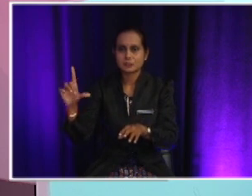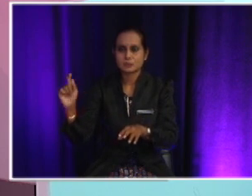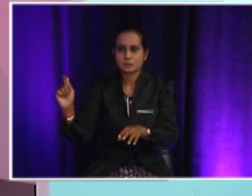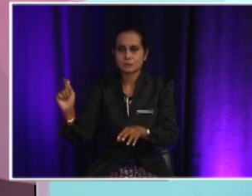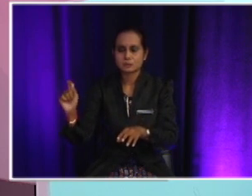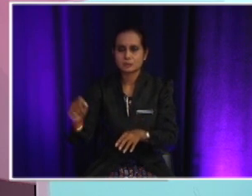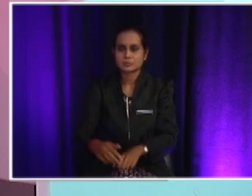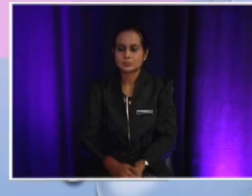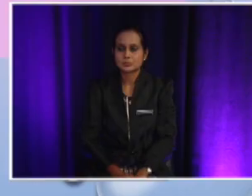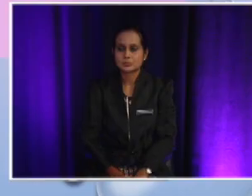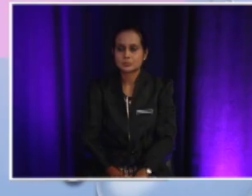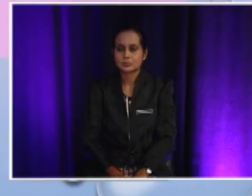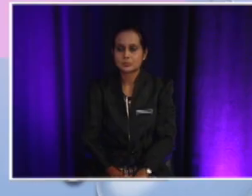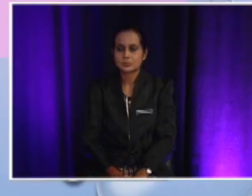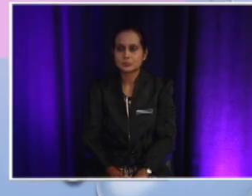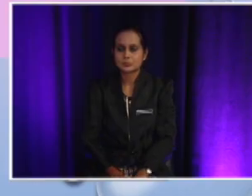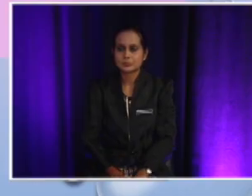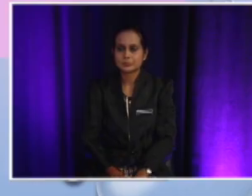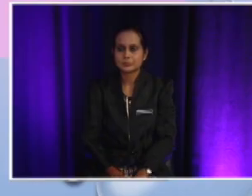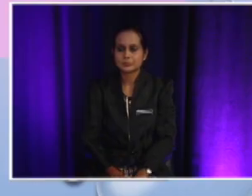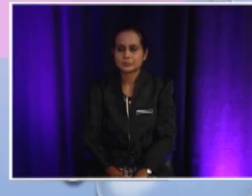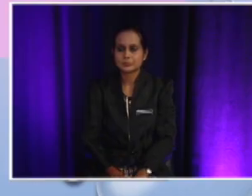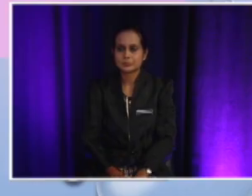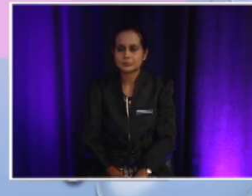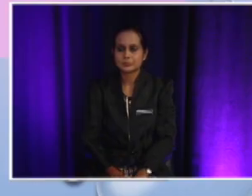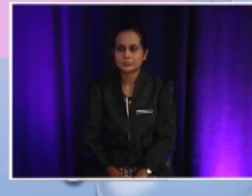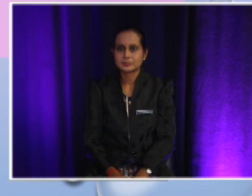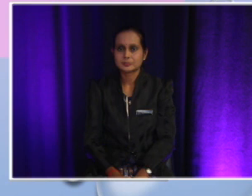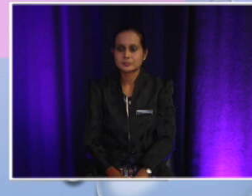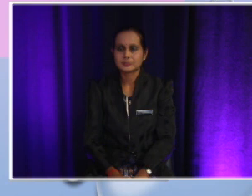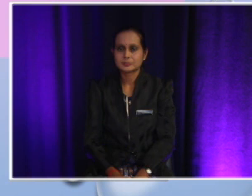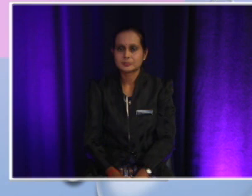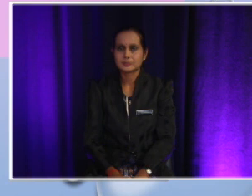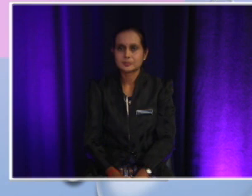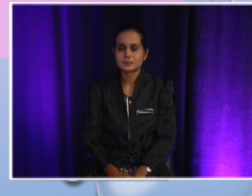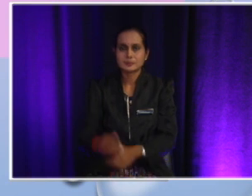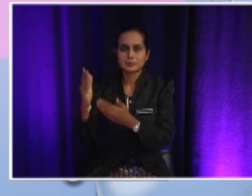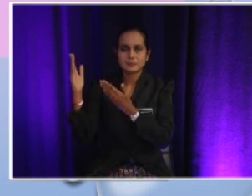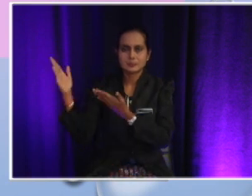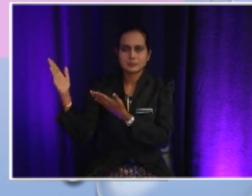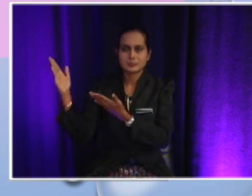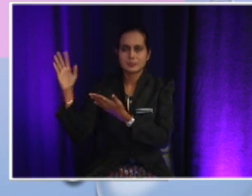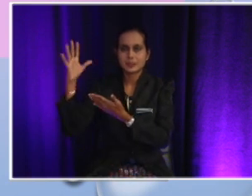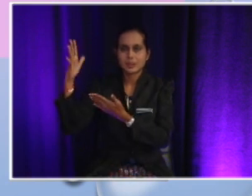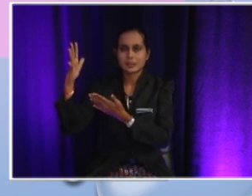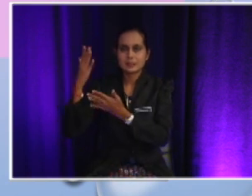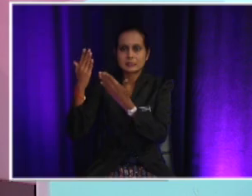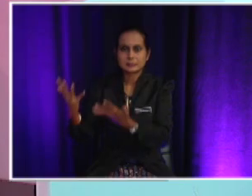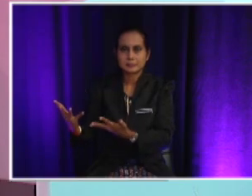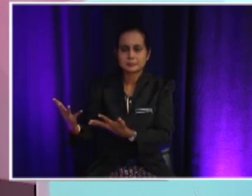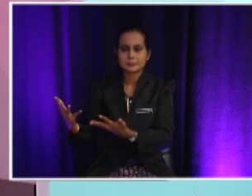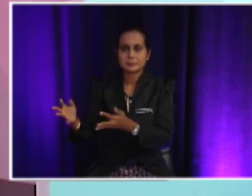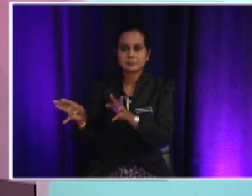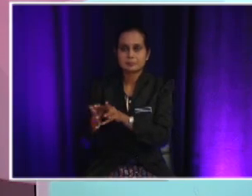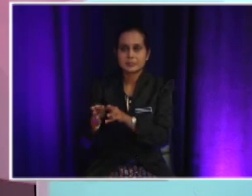kolektor dengan tamatan emitter. Okey. Di sini tidak ada beban. Bila tidak ada beban, seolah-olah macam